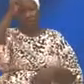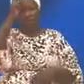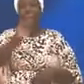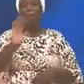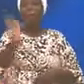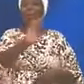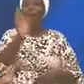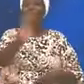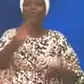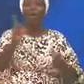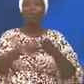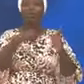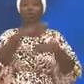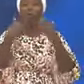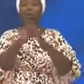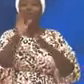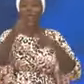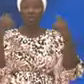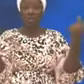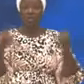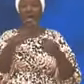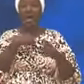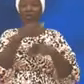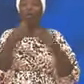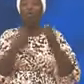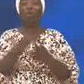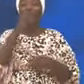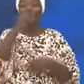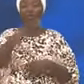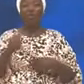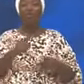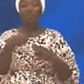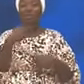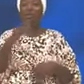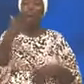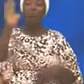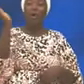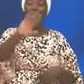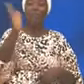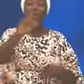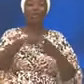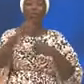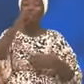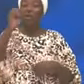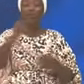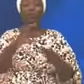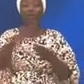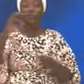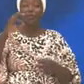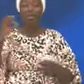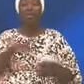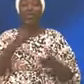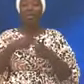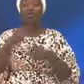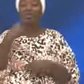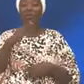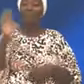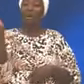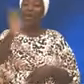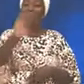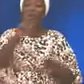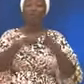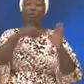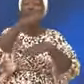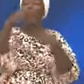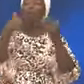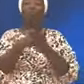à tous tes péchés et aux transgressions tu dira au revoir aux mauvais esprits tu dira au revoir à tout